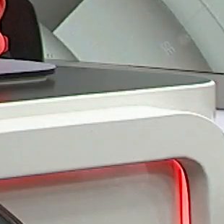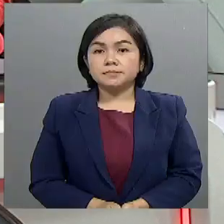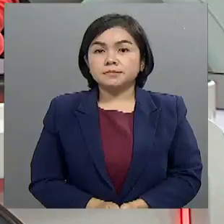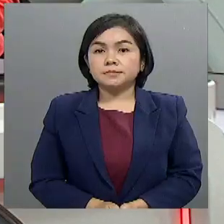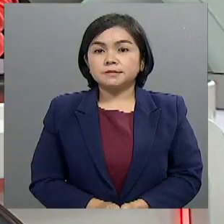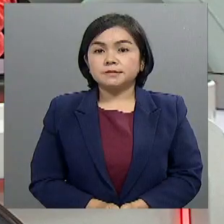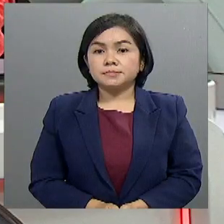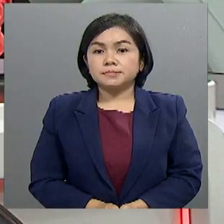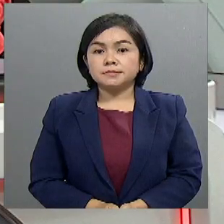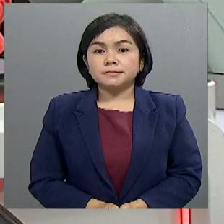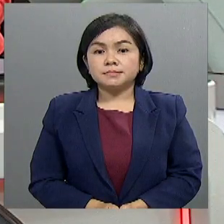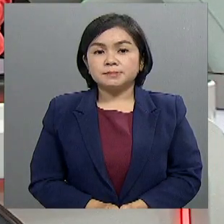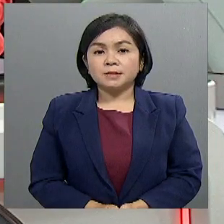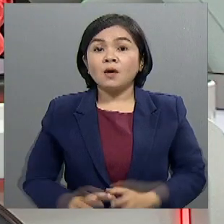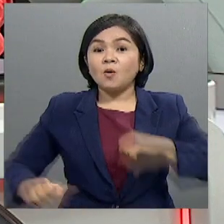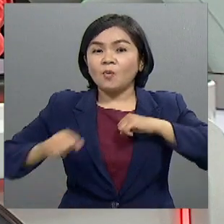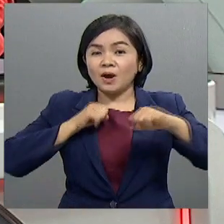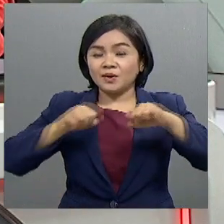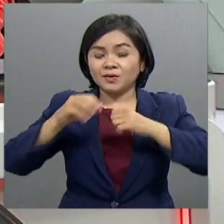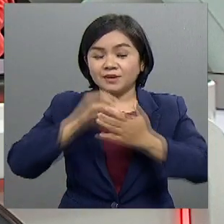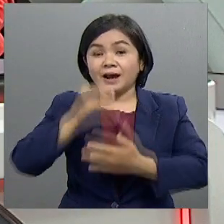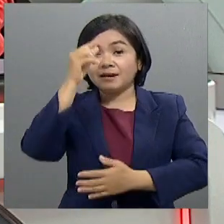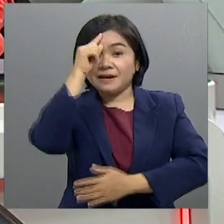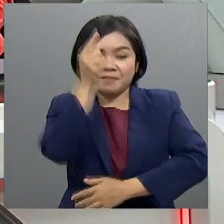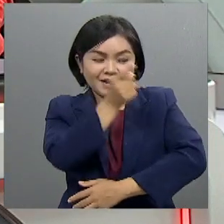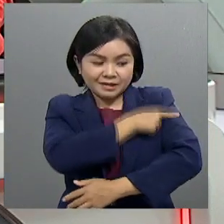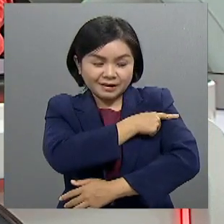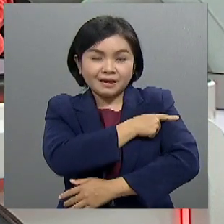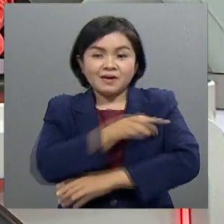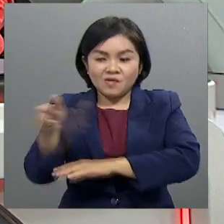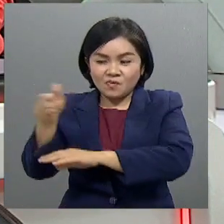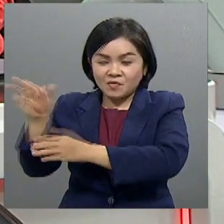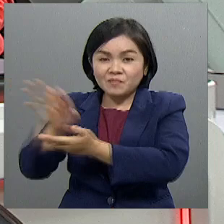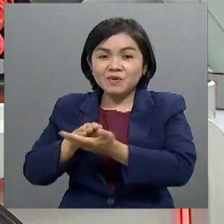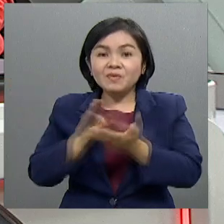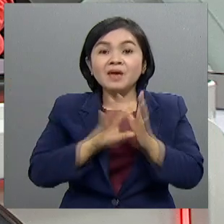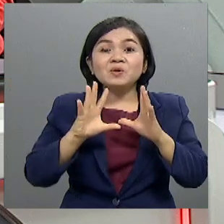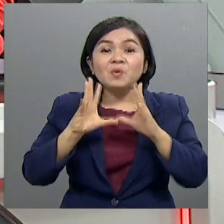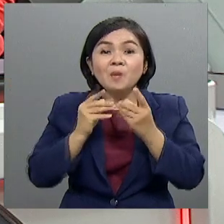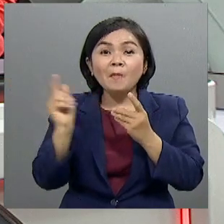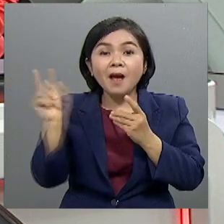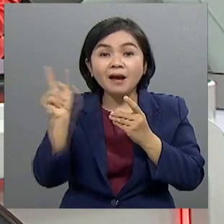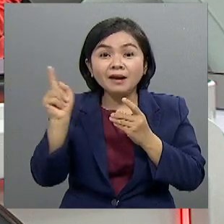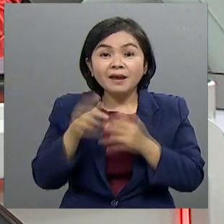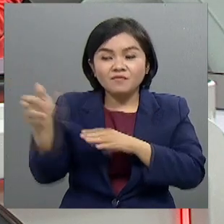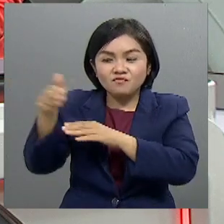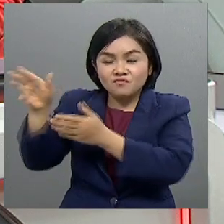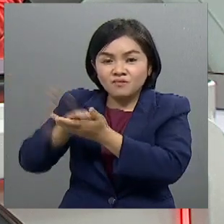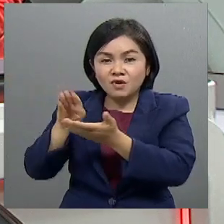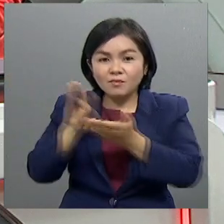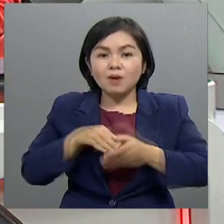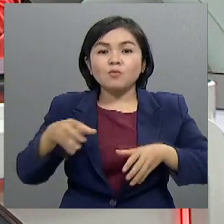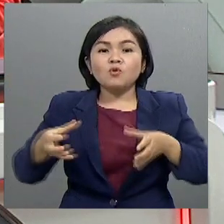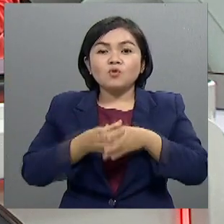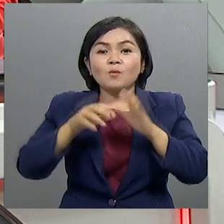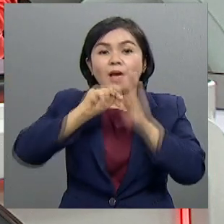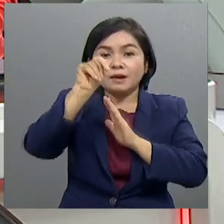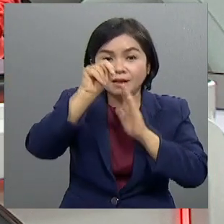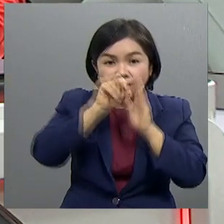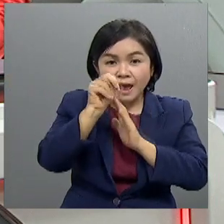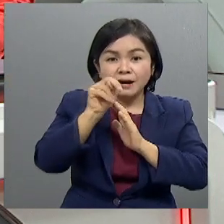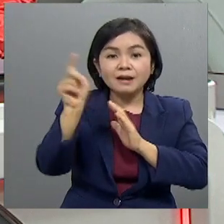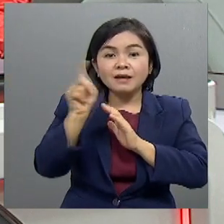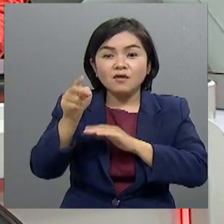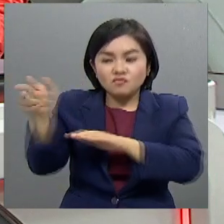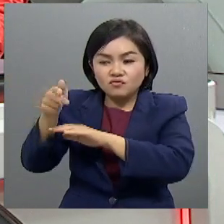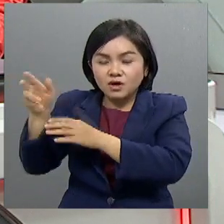เอสเอ็นซีรี่พอตเตอร์ชมรมเด็กช่างภาพเทคนิคน่านพาไปลงพื้นที่ช่วยเหลือผู้ประสบอุทกภัยที่อำเภอเวียงสาจังหวัดน่านโดย